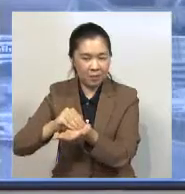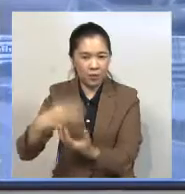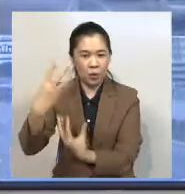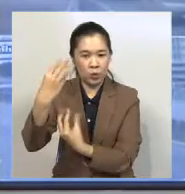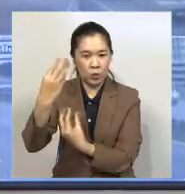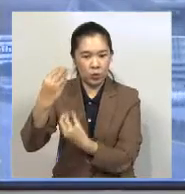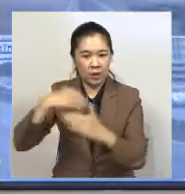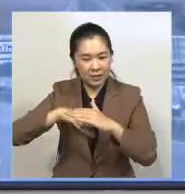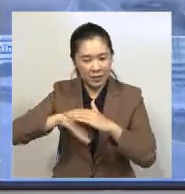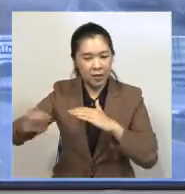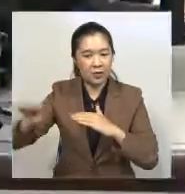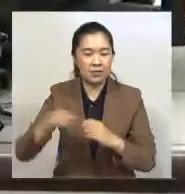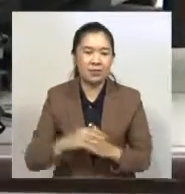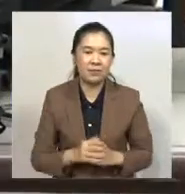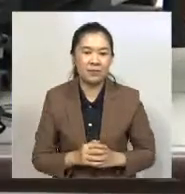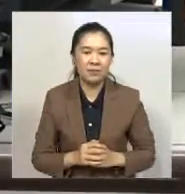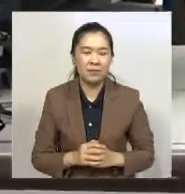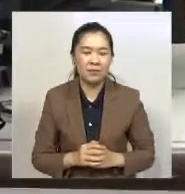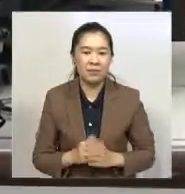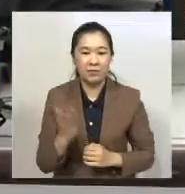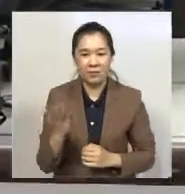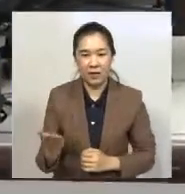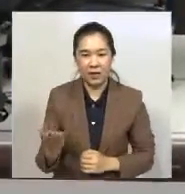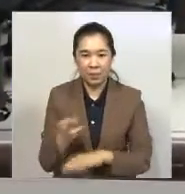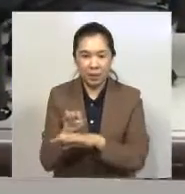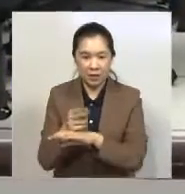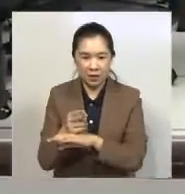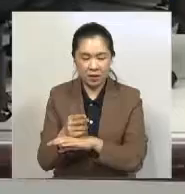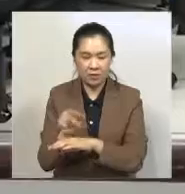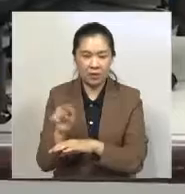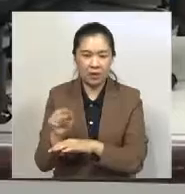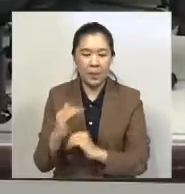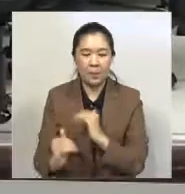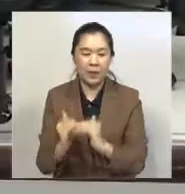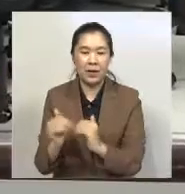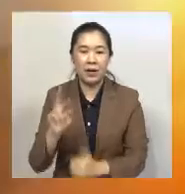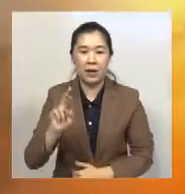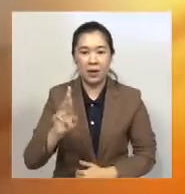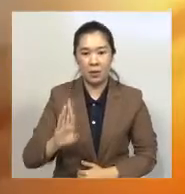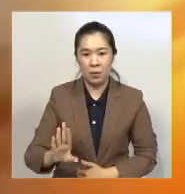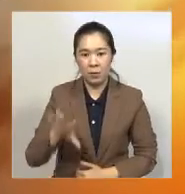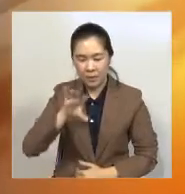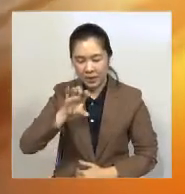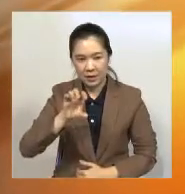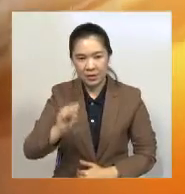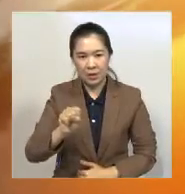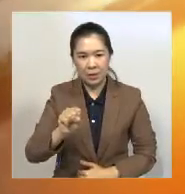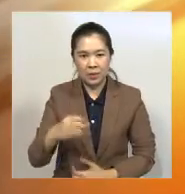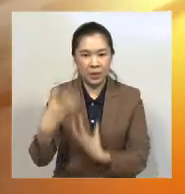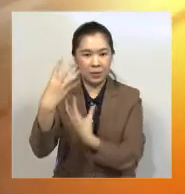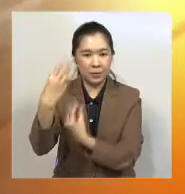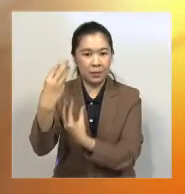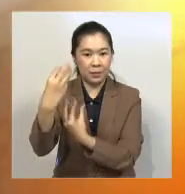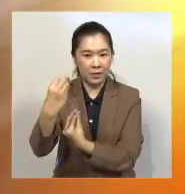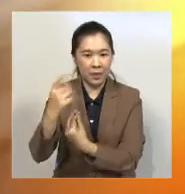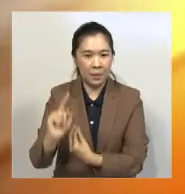รแบบใหม่หรือว่า Red Light Camera System ซึ่งเป็นการพัฒนาระบบตรวจจับรถที่ฝ่าฝืนสัญญาณไฟจ